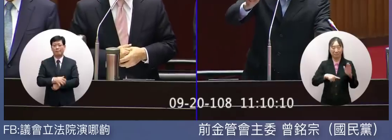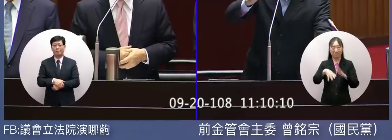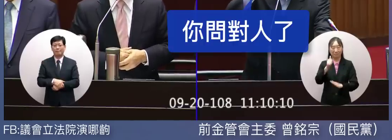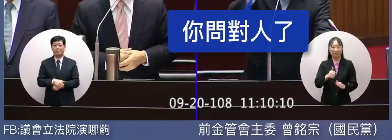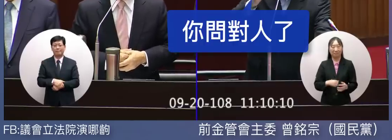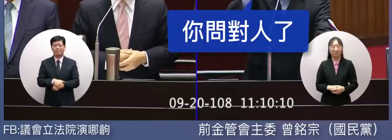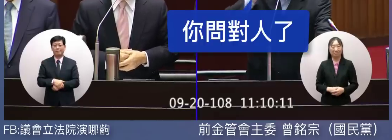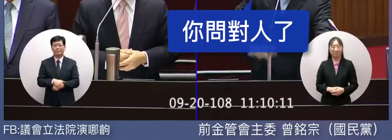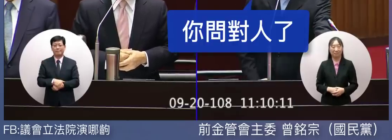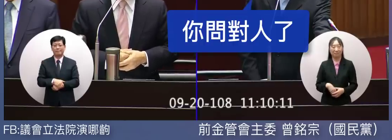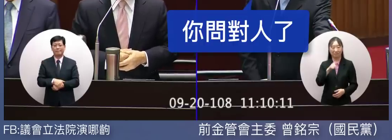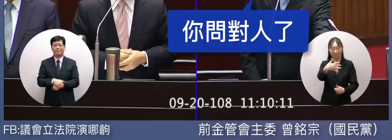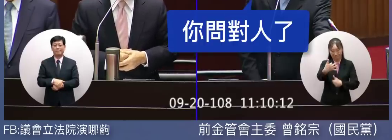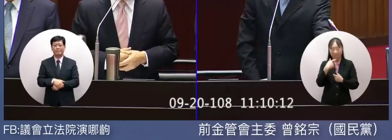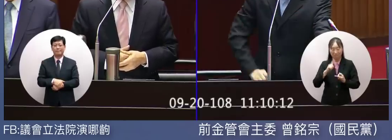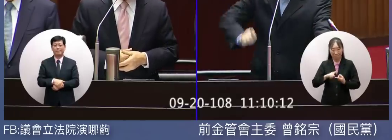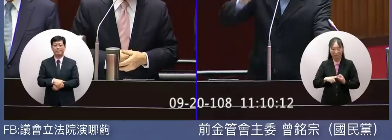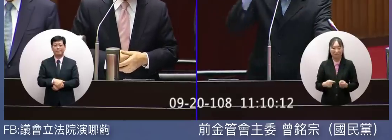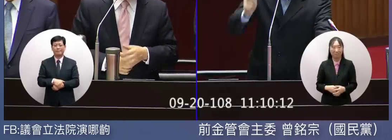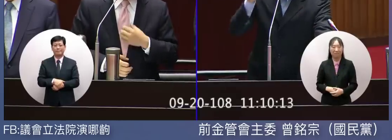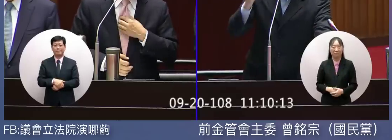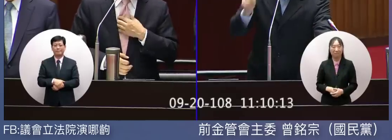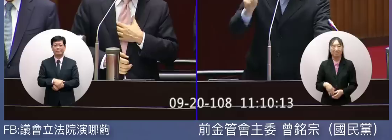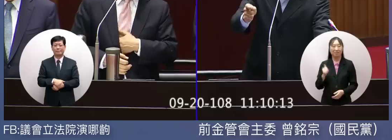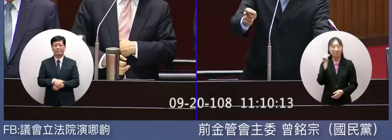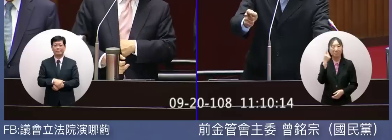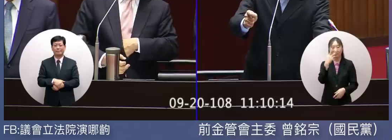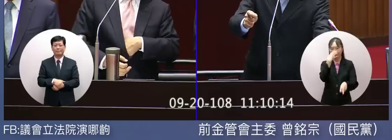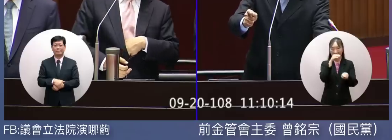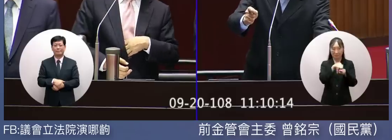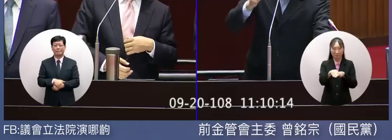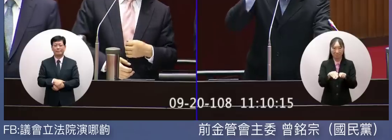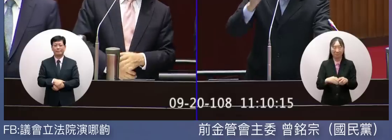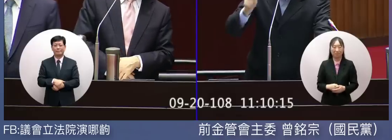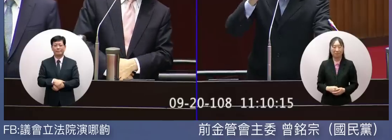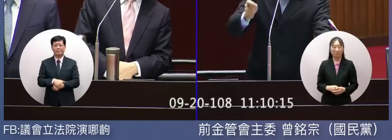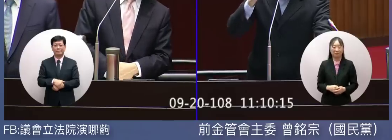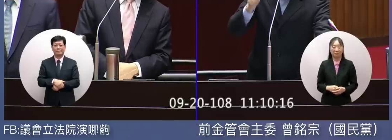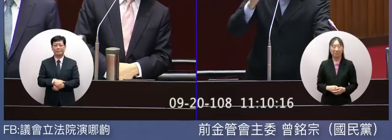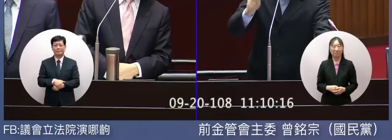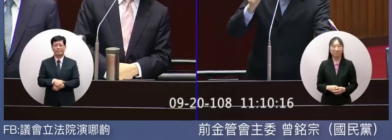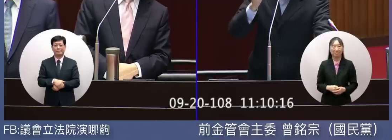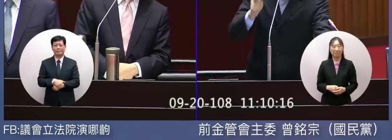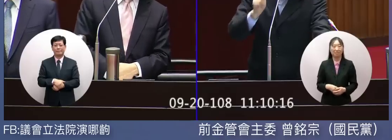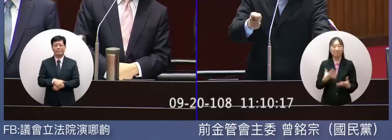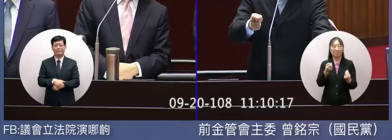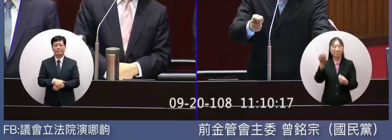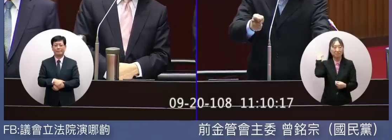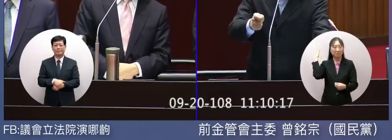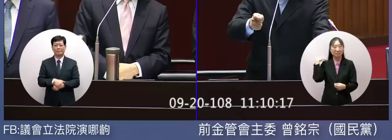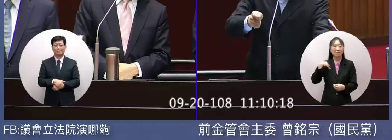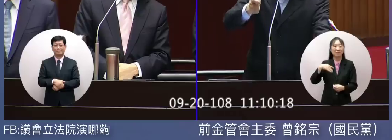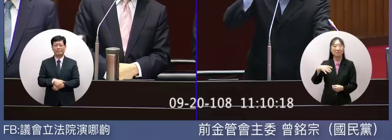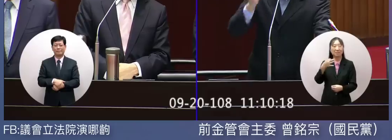长，您问对人了。假设这高铁没有当时在财政部常务次